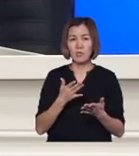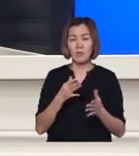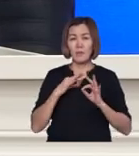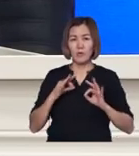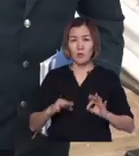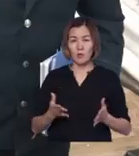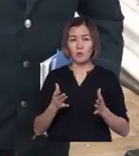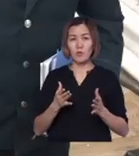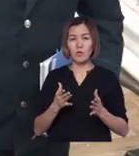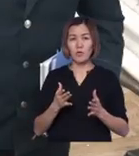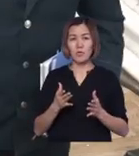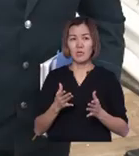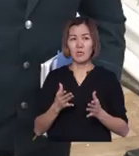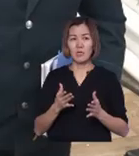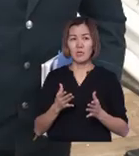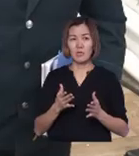прокуратура